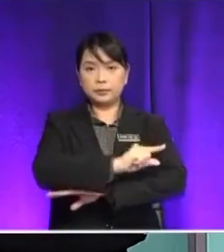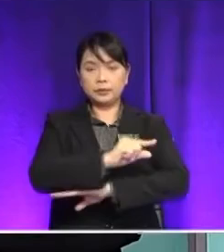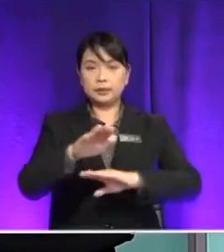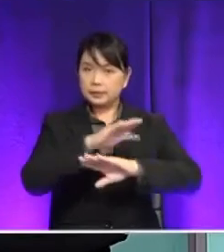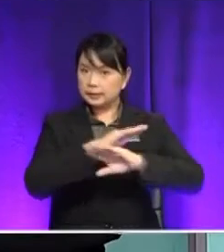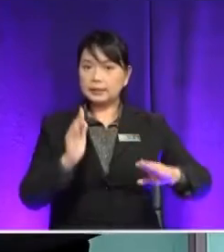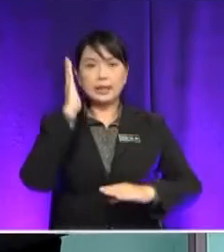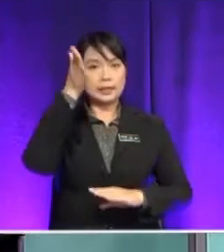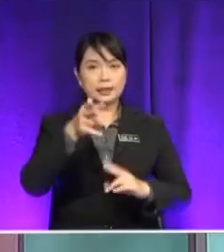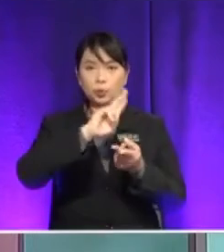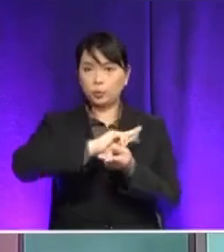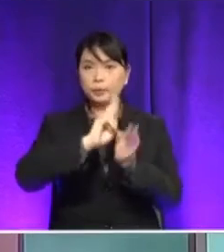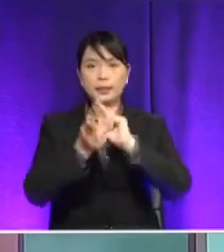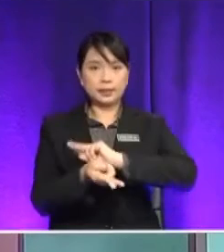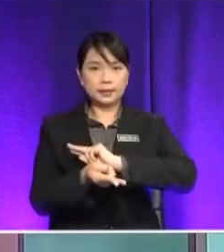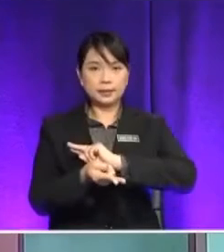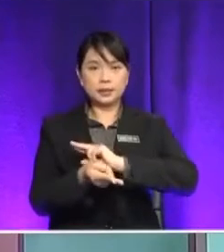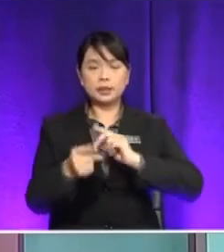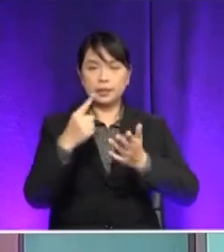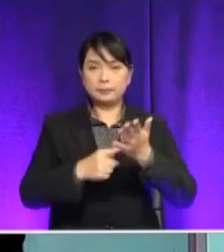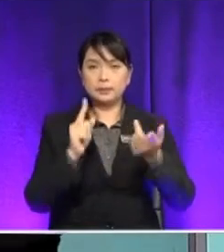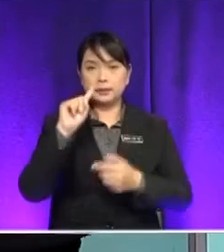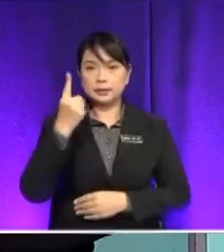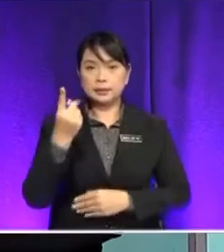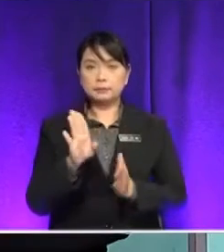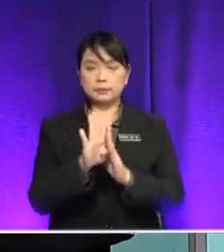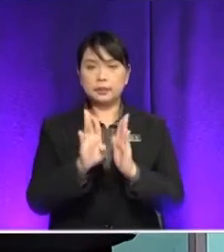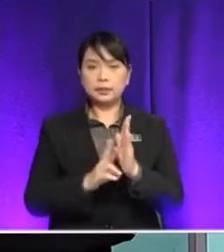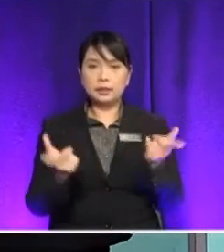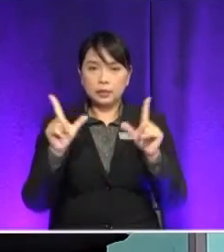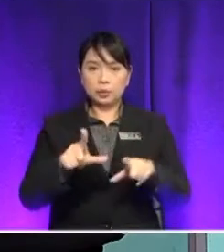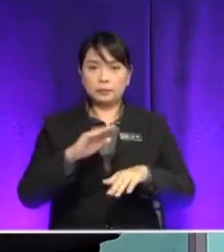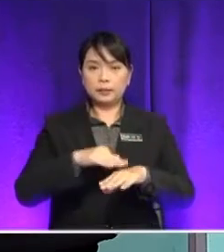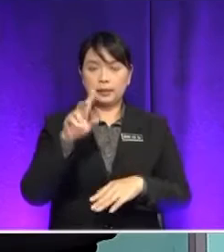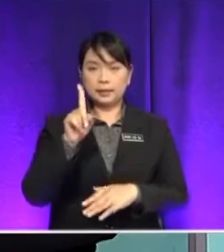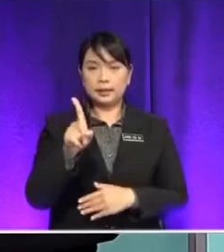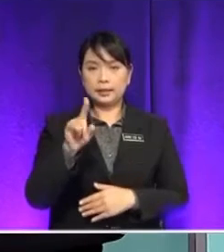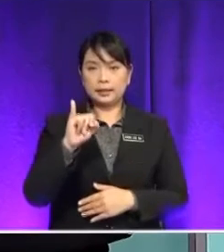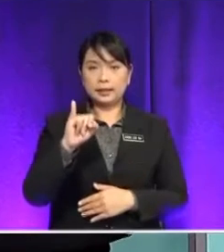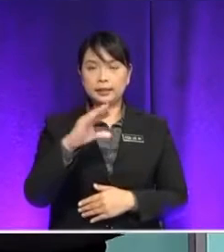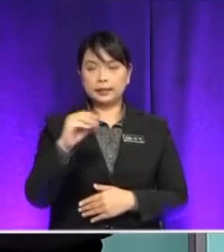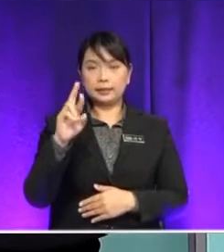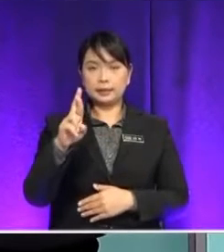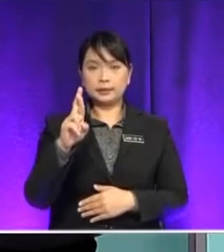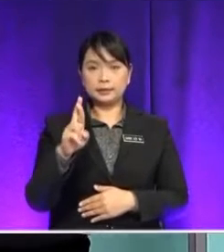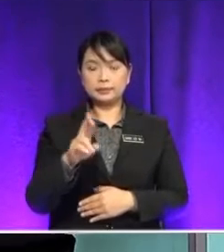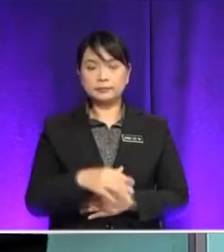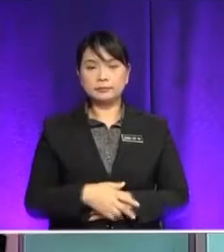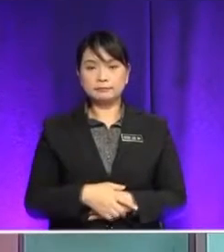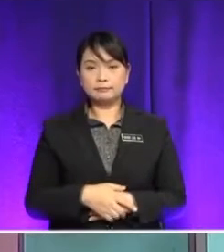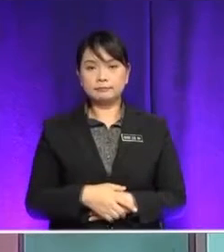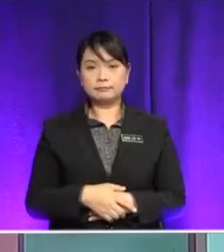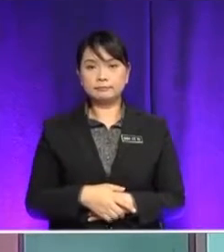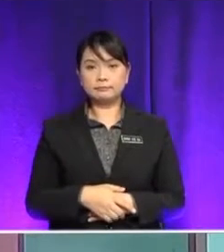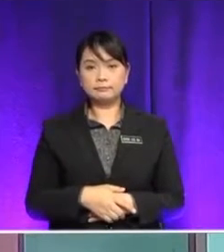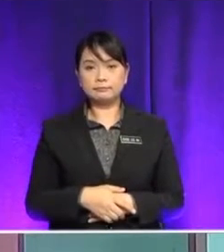berubah habis jika berubah aku saja berlaku pada air dan juga kesannya pada Arthur maka panjang gelombang